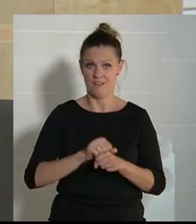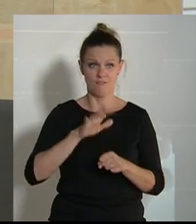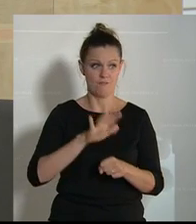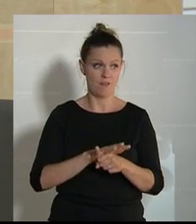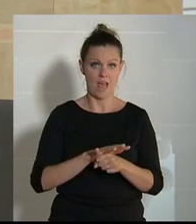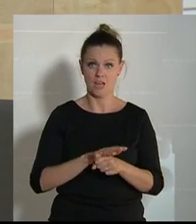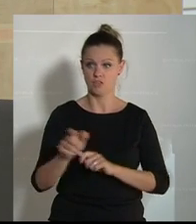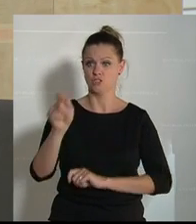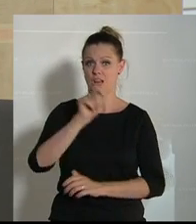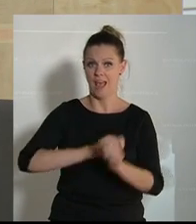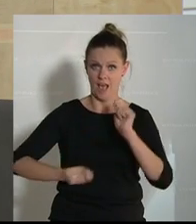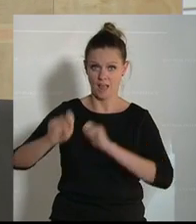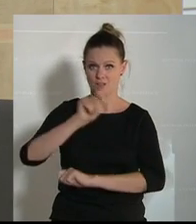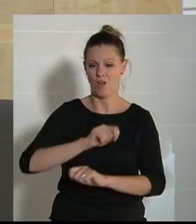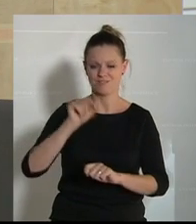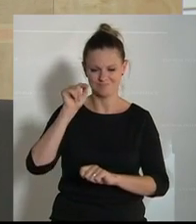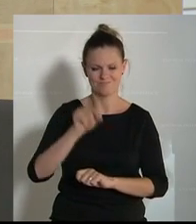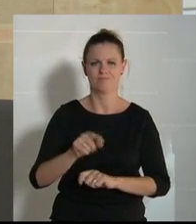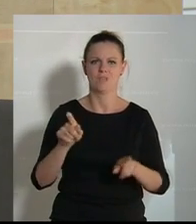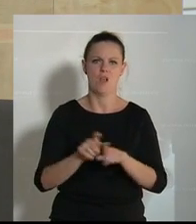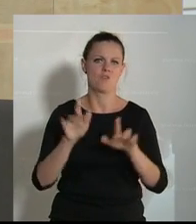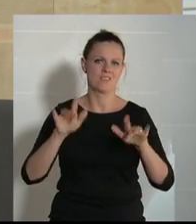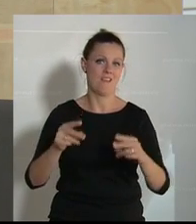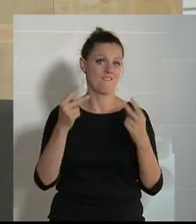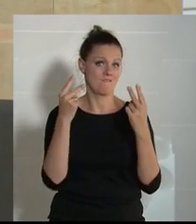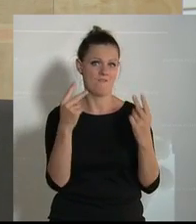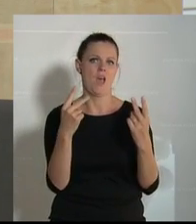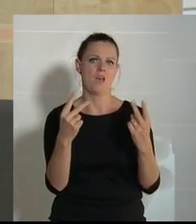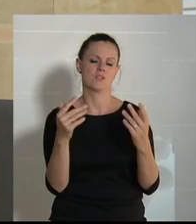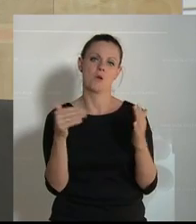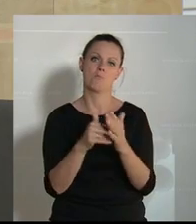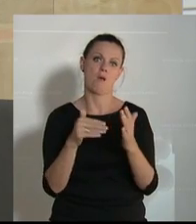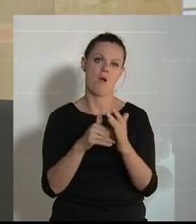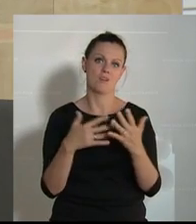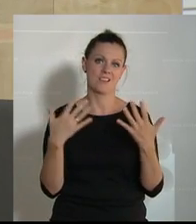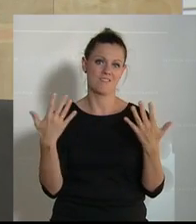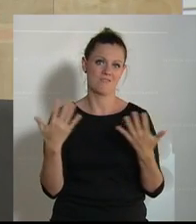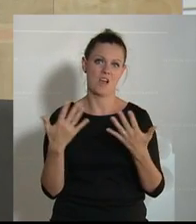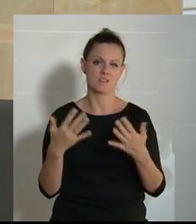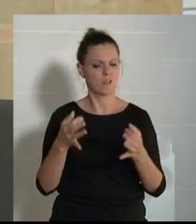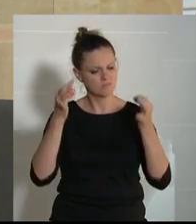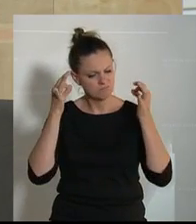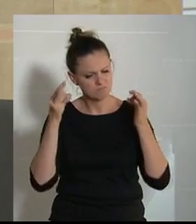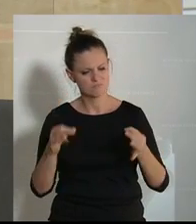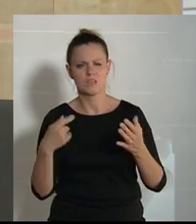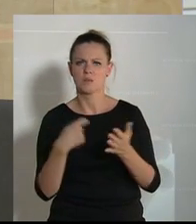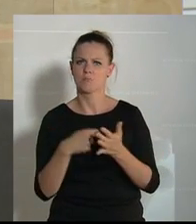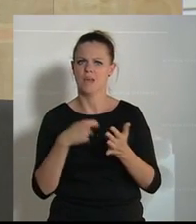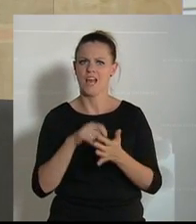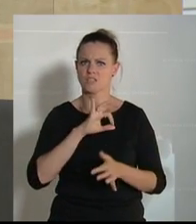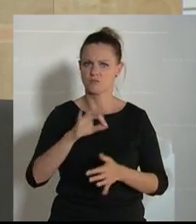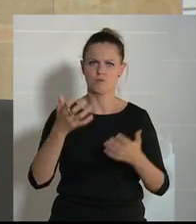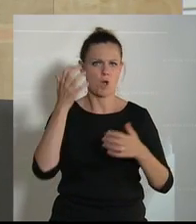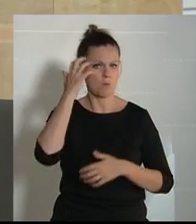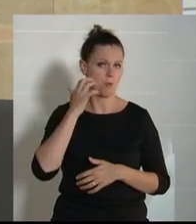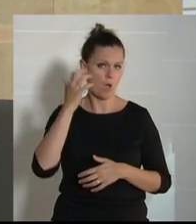das auch seinen Wert haben. Dann braucht es auch einen korrekten, ordentlichen Preis für die Landwirte und